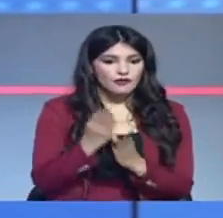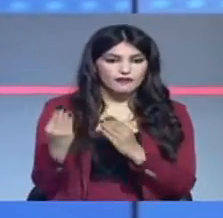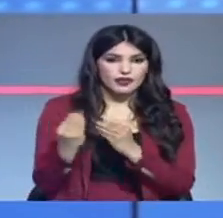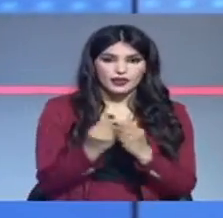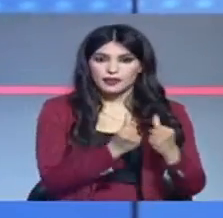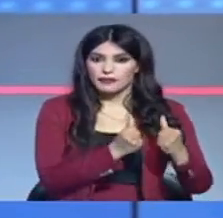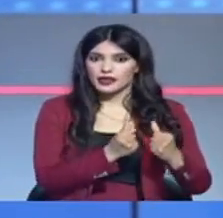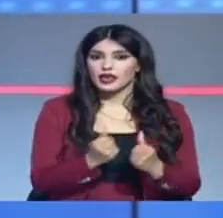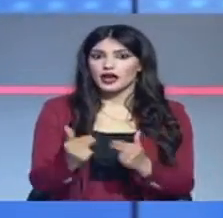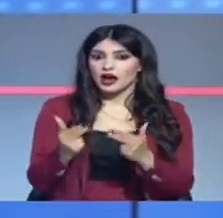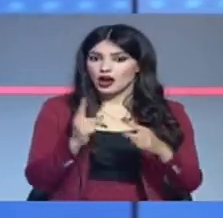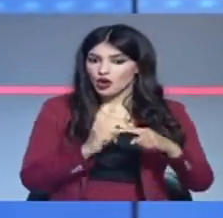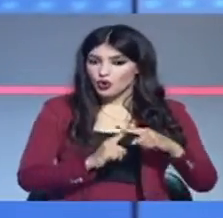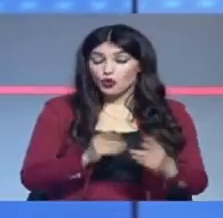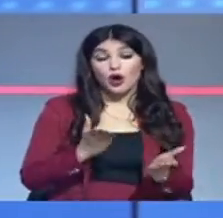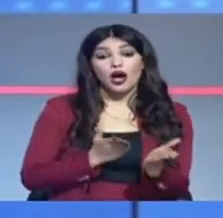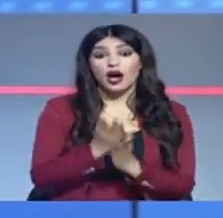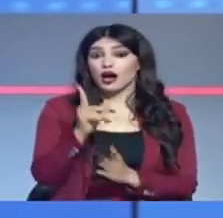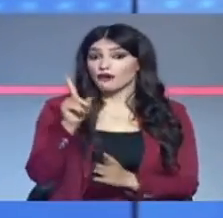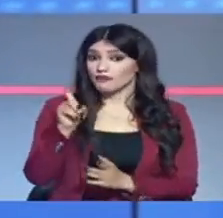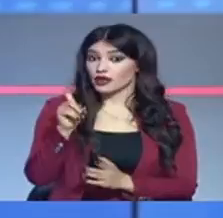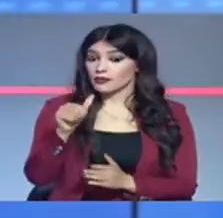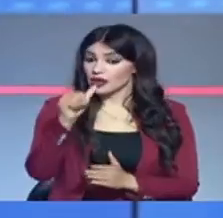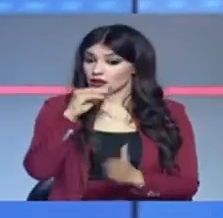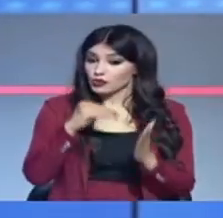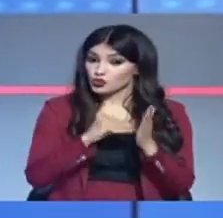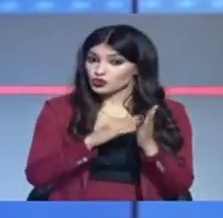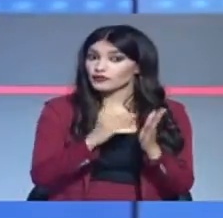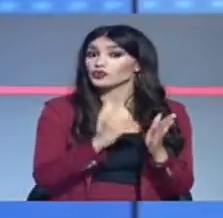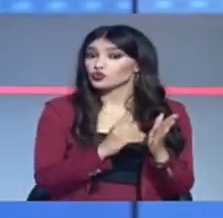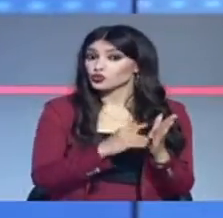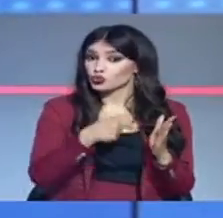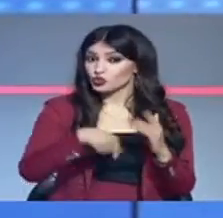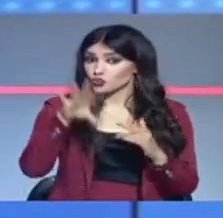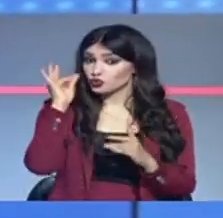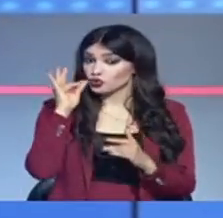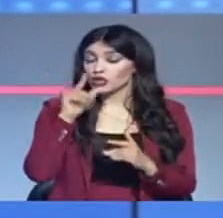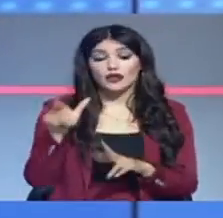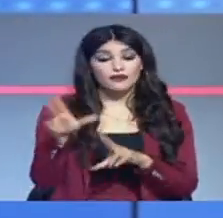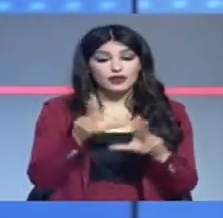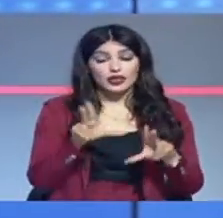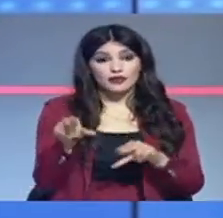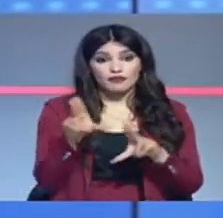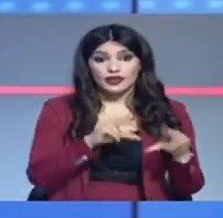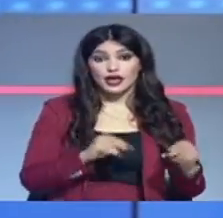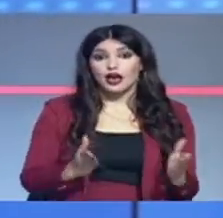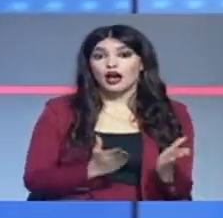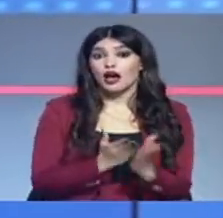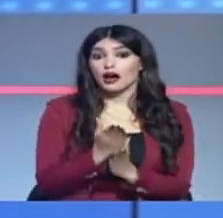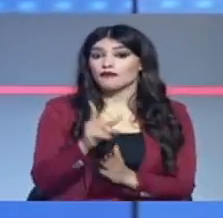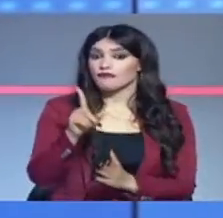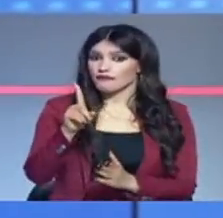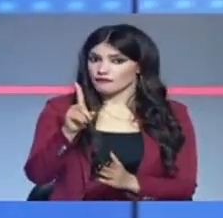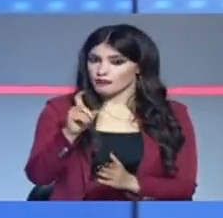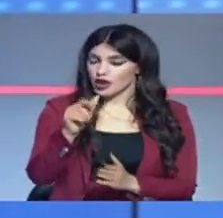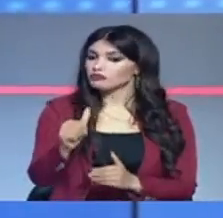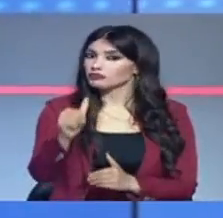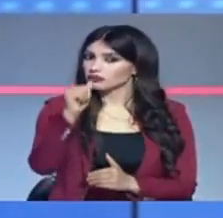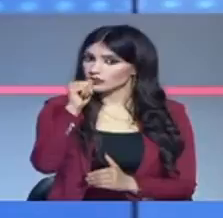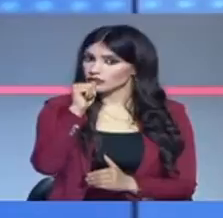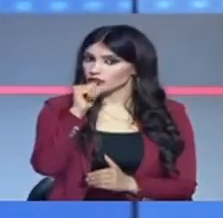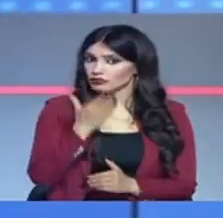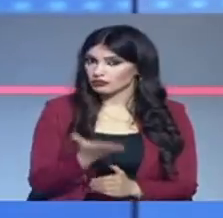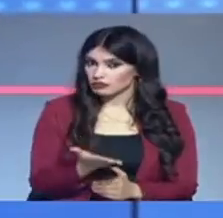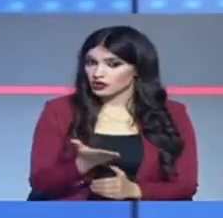وحقنا في الماء اللي هو مدرسه في الدستور التونسي ولكن ما هو المؤسسه الشباب اه وهذا مو كل